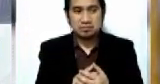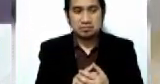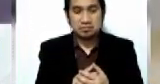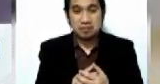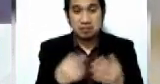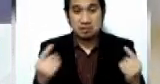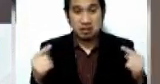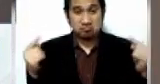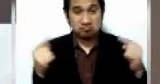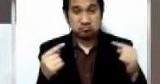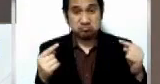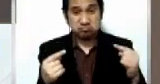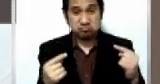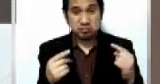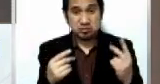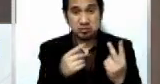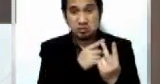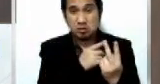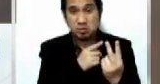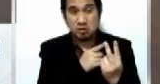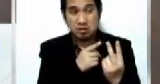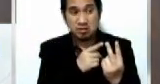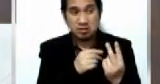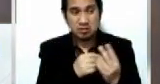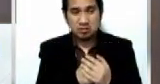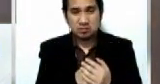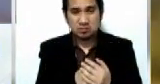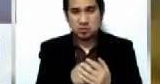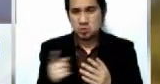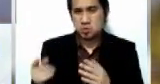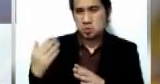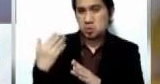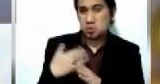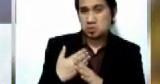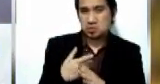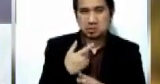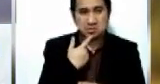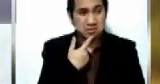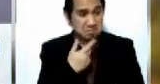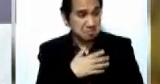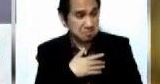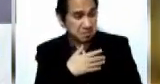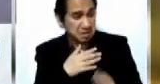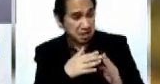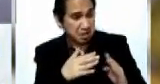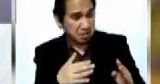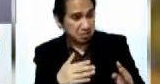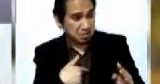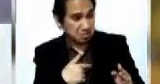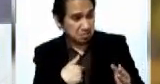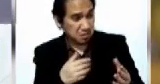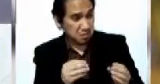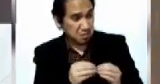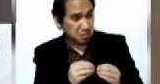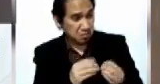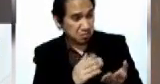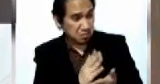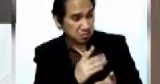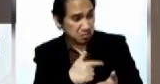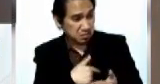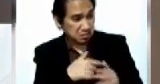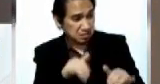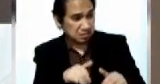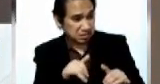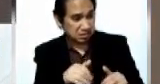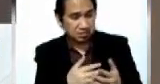Kelly. Getting in my way. Bahay mo ba to? Sa ating dalawa, mas may karapatan akong mag-stay dito. I have every right